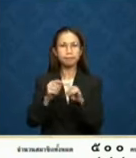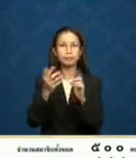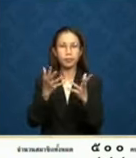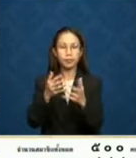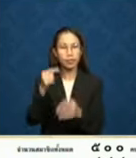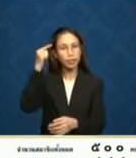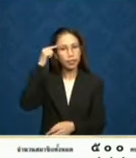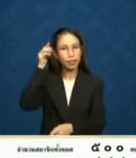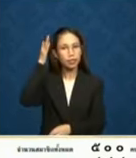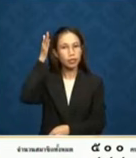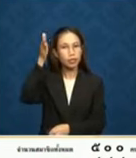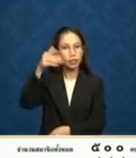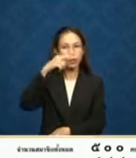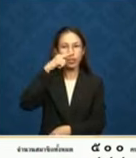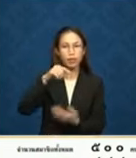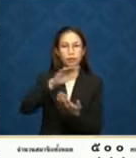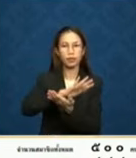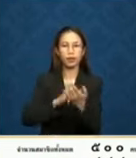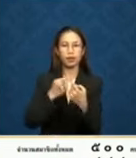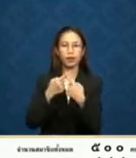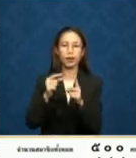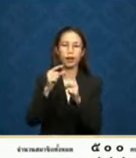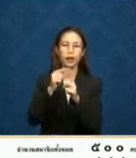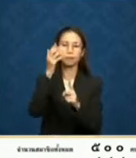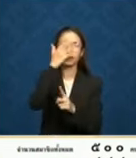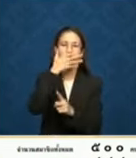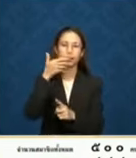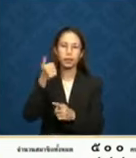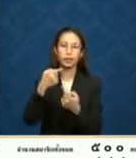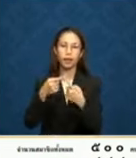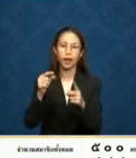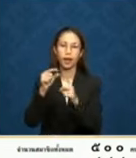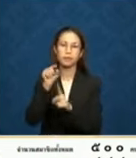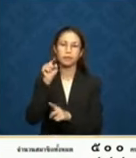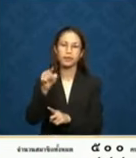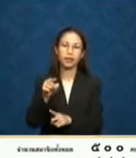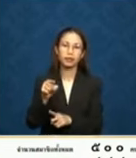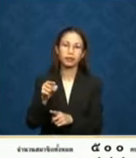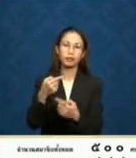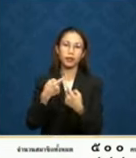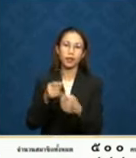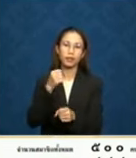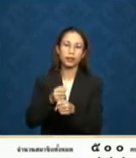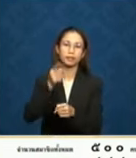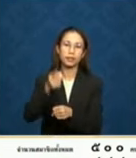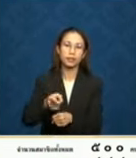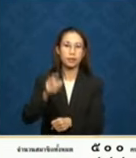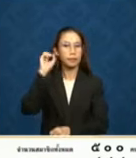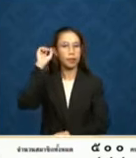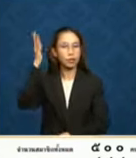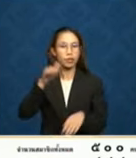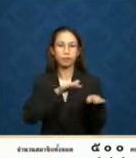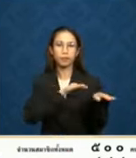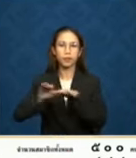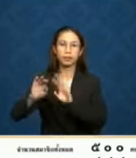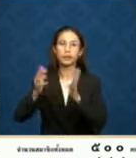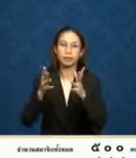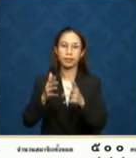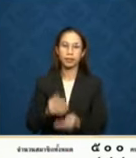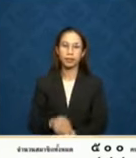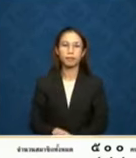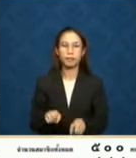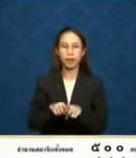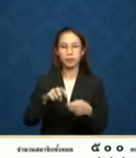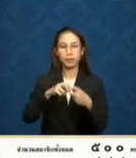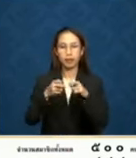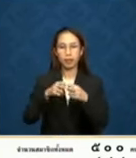ของประเทศมีแค่ bug words สวยหรูกัคำสั่งการลอยๆแต่ไม่มีความเข้าใจไม่มความพรอมมทัστutt